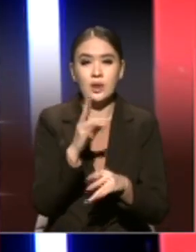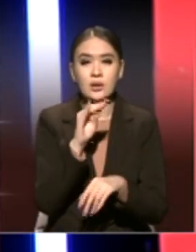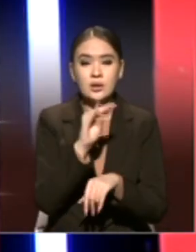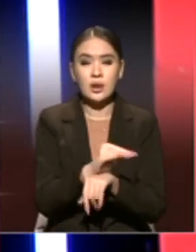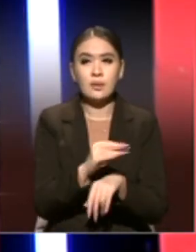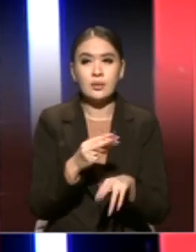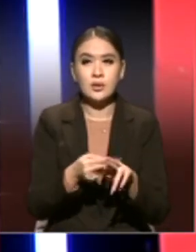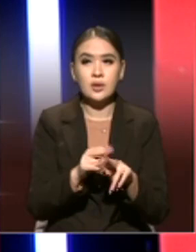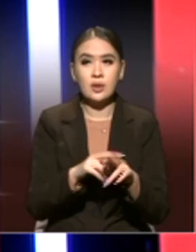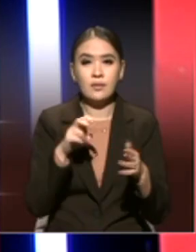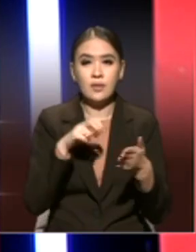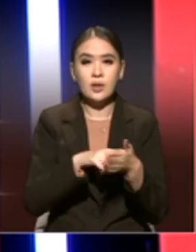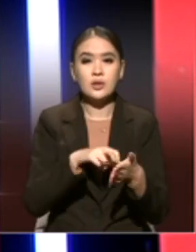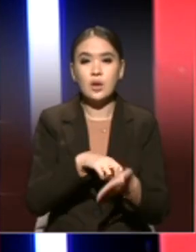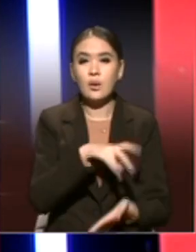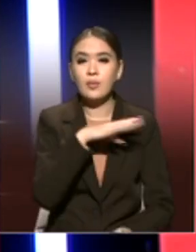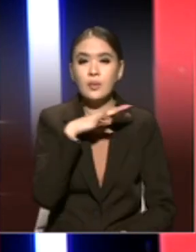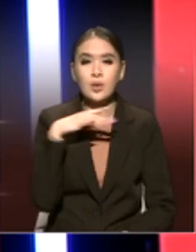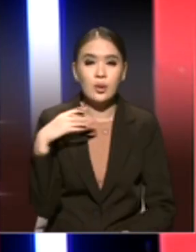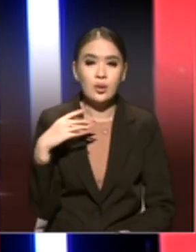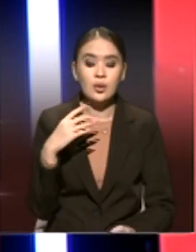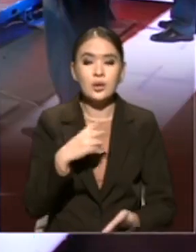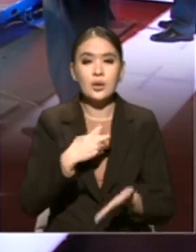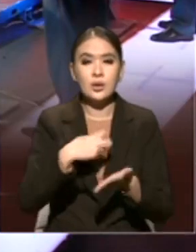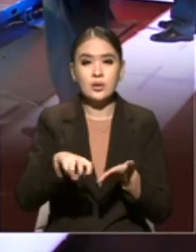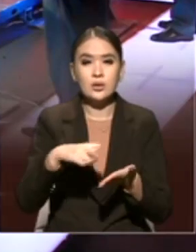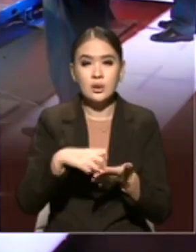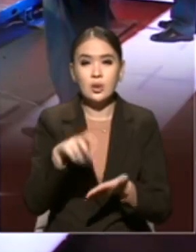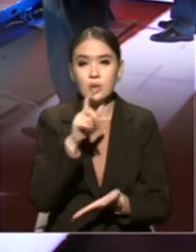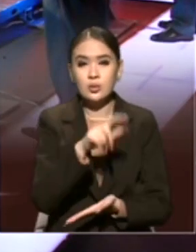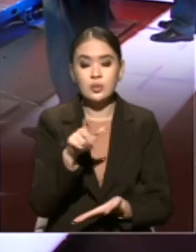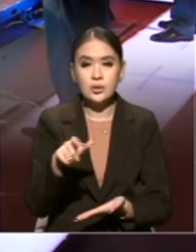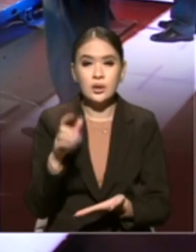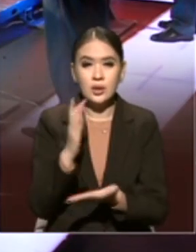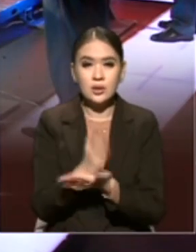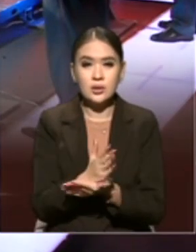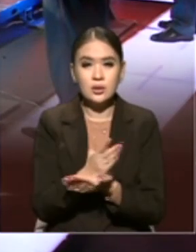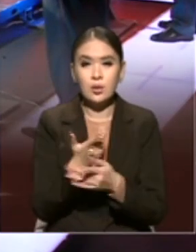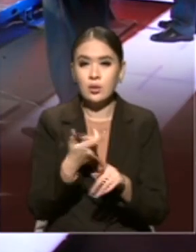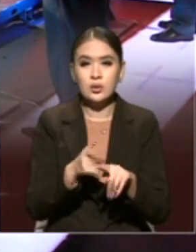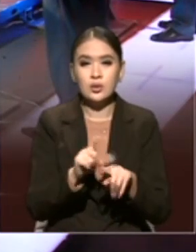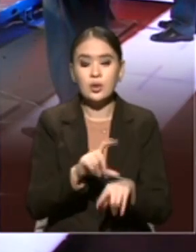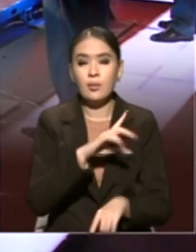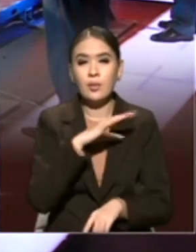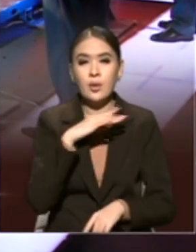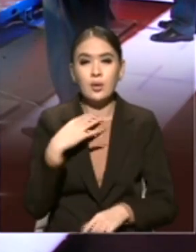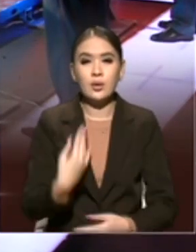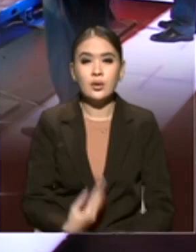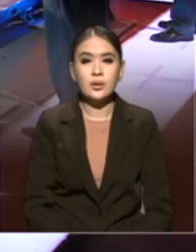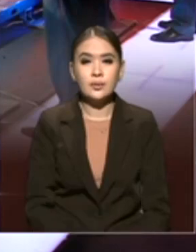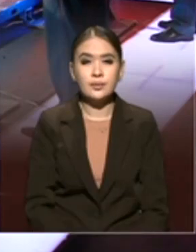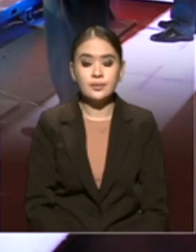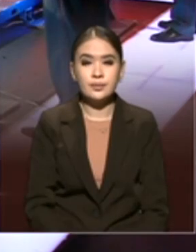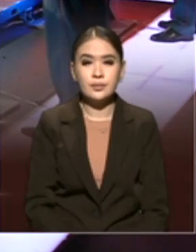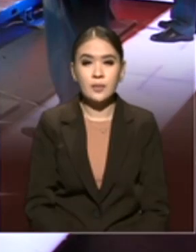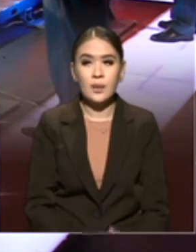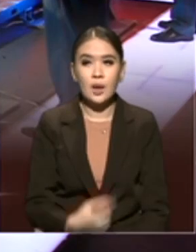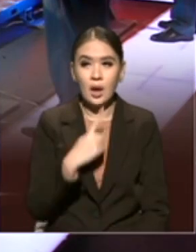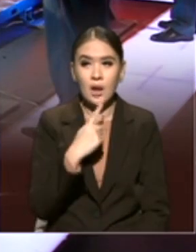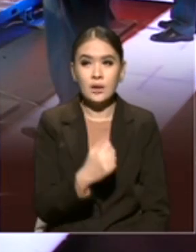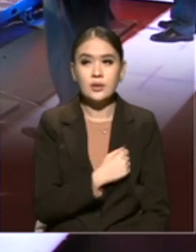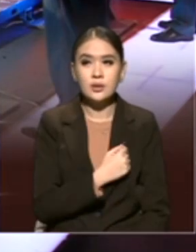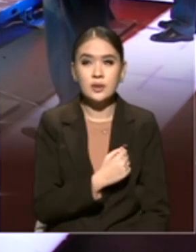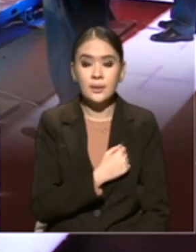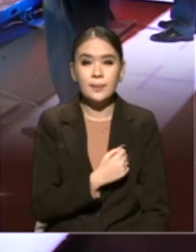көріп отырсыз, WhatsApp желімізге келіп жатқан тақырыптың өзекті екенін осыдан ақ түсінуге болады. Өте көп хаттар. Әскерге барғысы